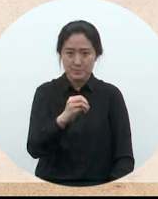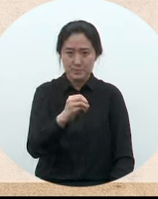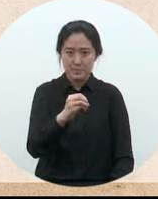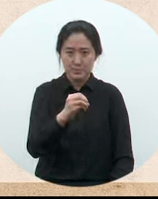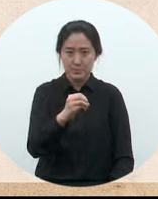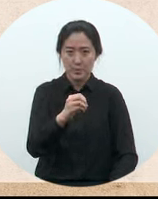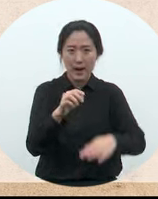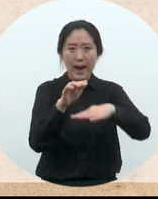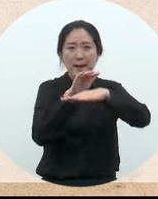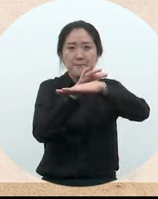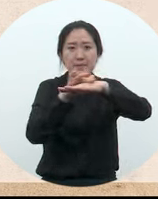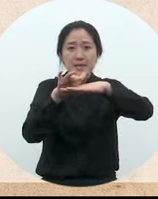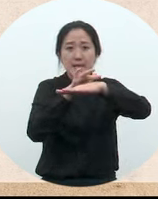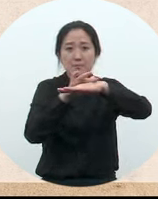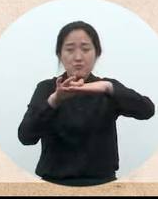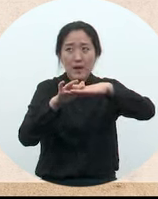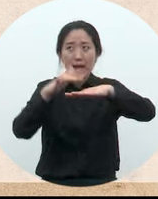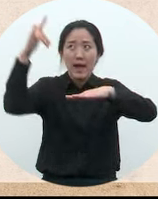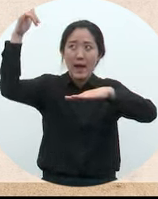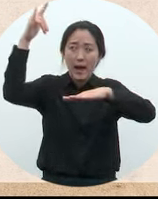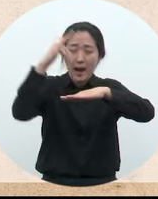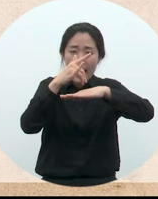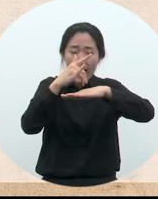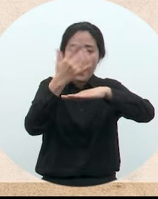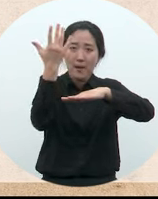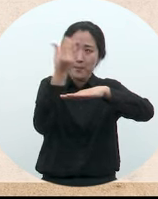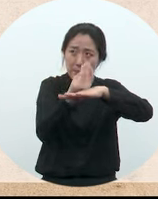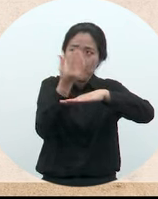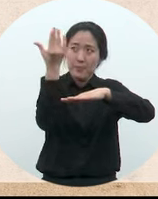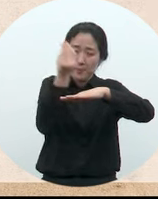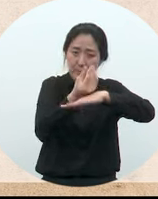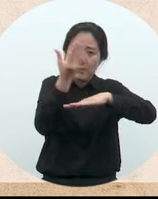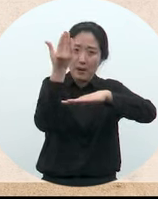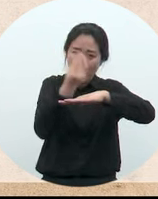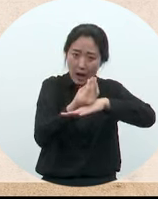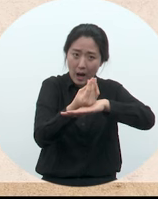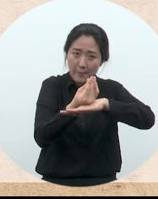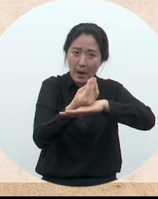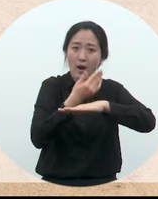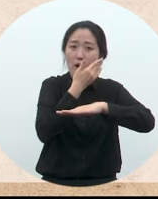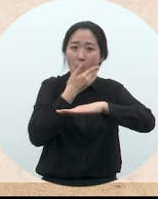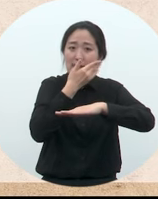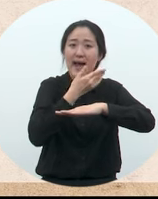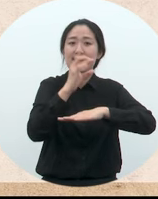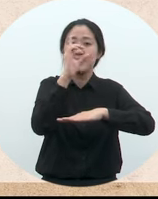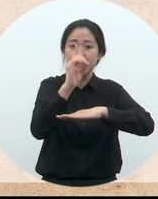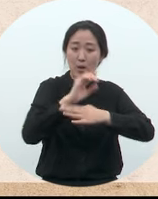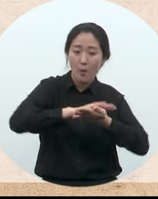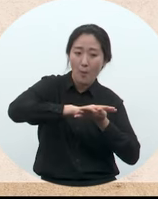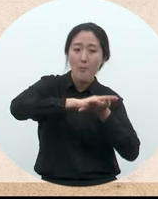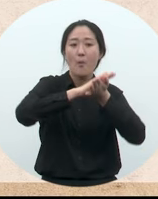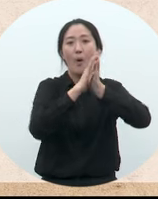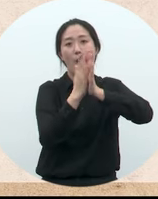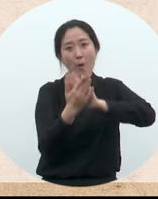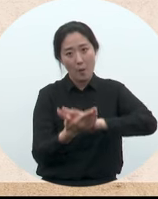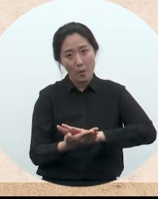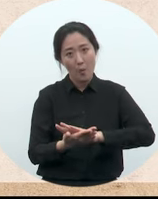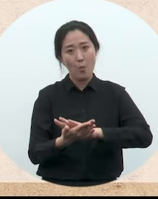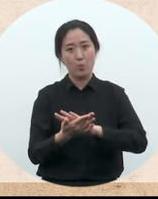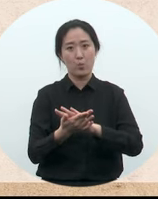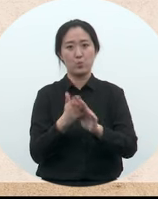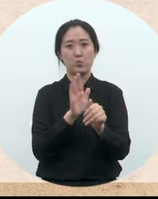있는 콜레스테롤이 햇볕을 받게 되면은 비타민 D로 변해가지고 우리 몸에 비타민 D가 생성이 되는